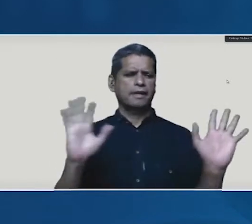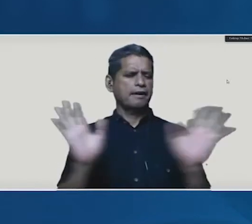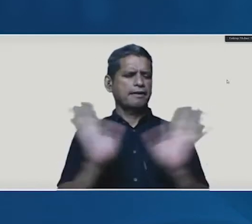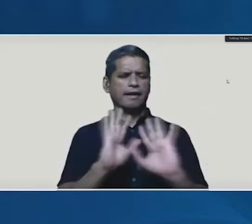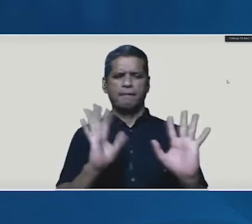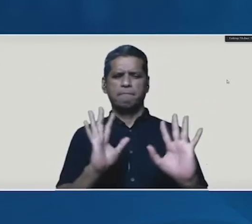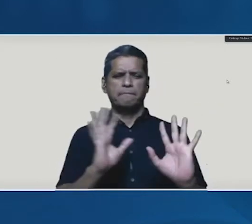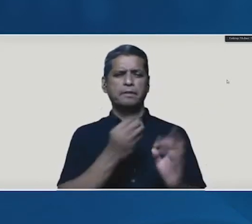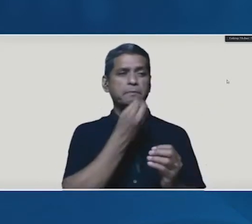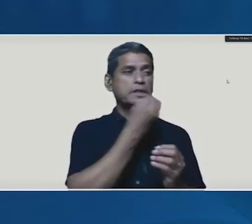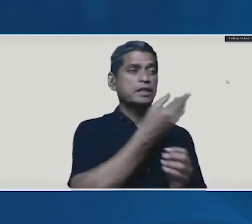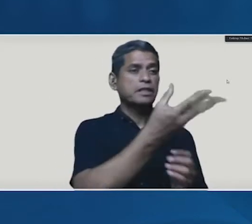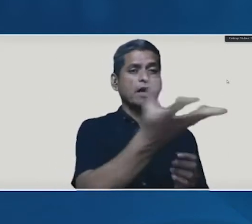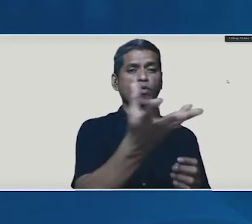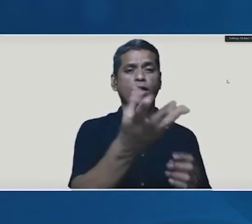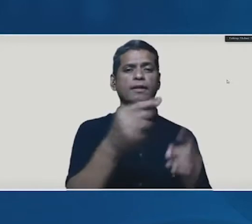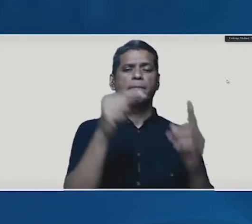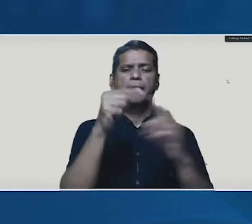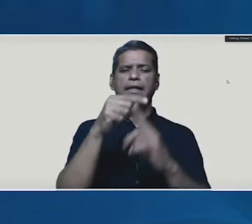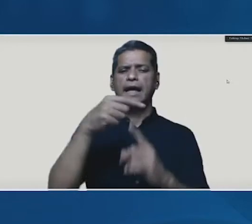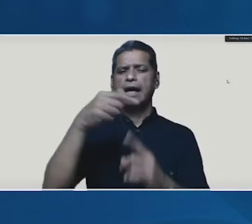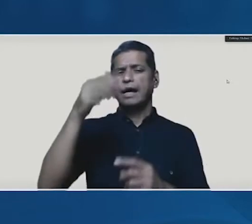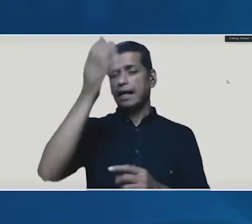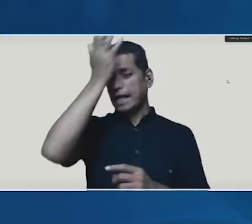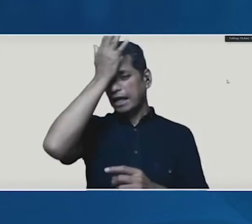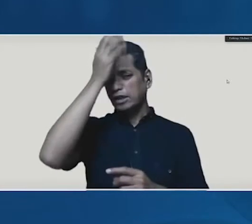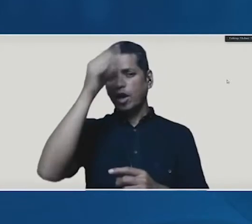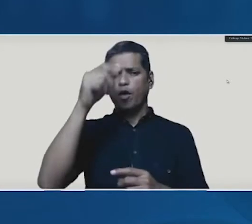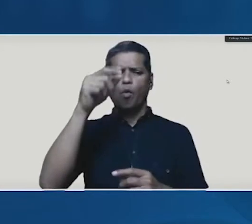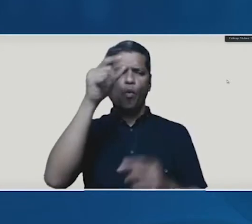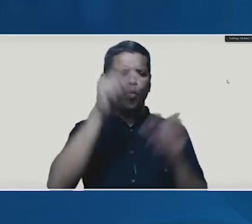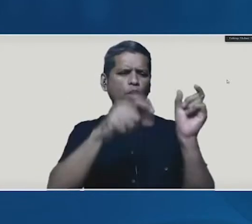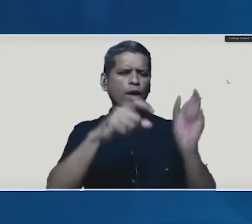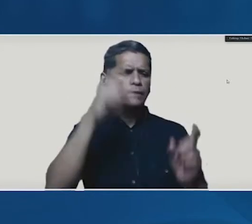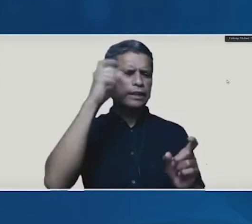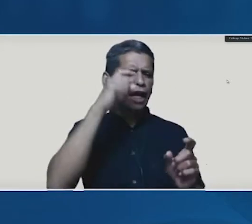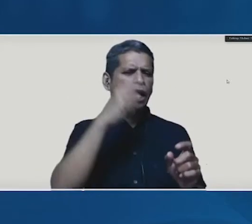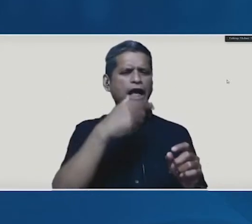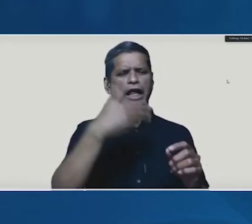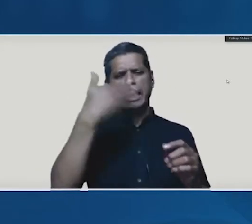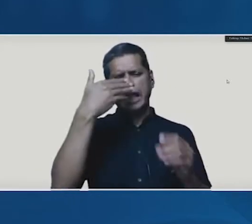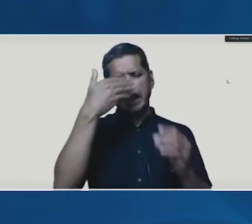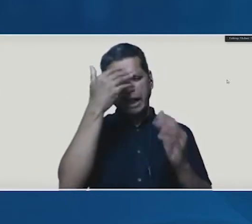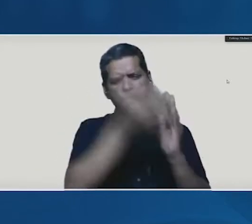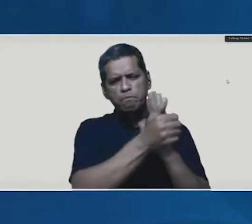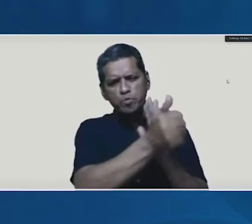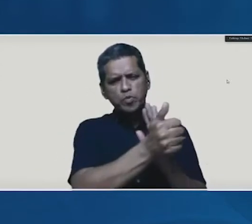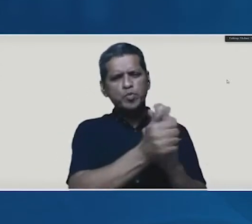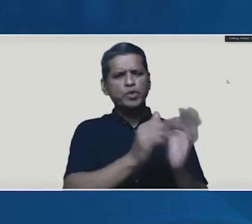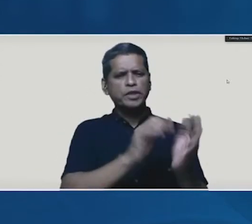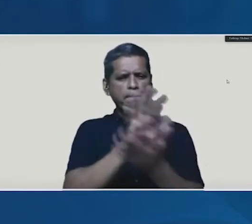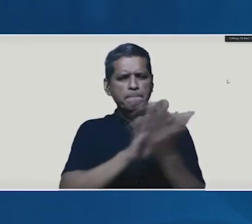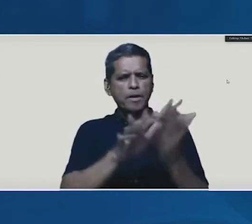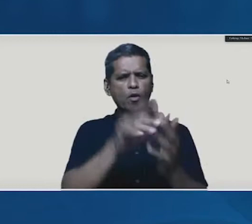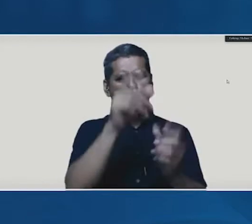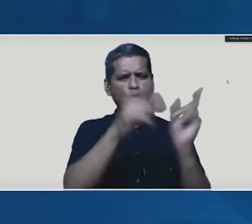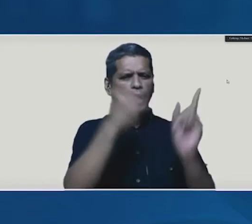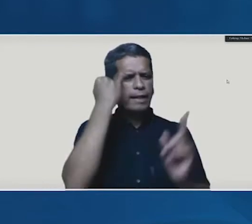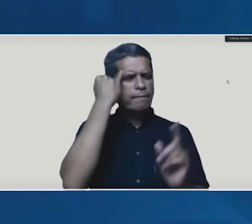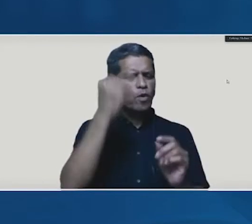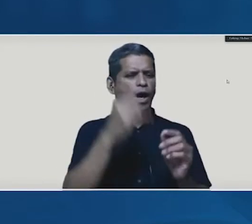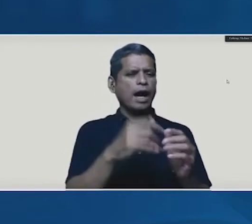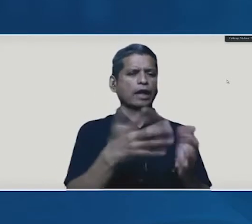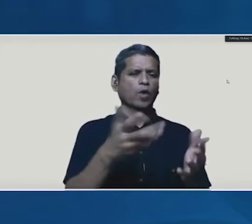bijaksana ahli jampi orang berilmu dan ahli Nujum tetapi di